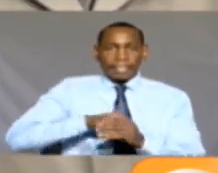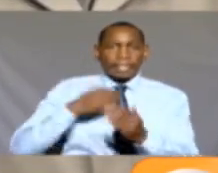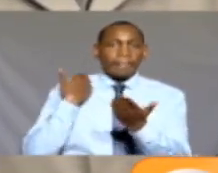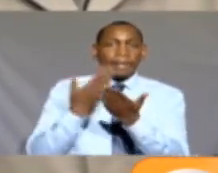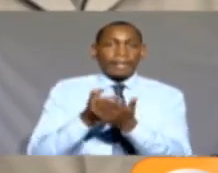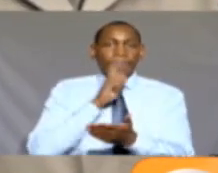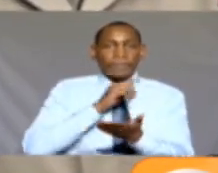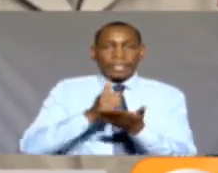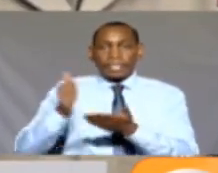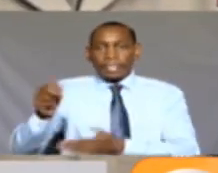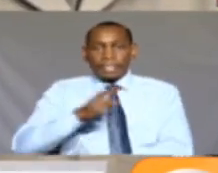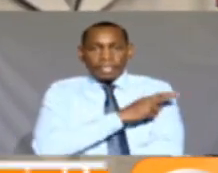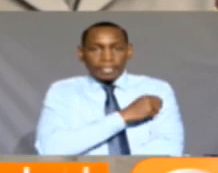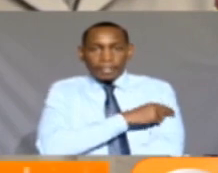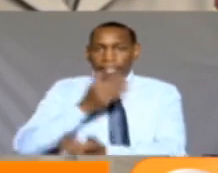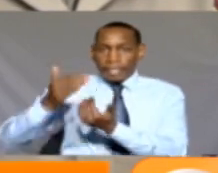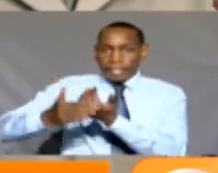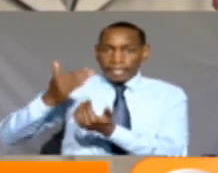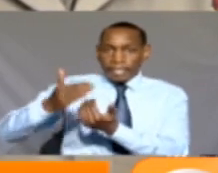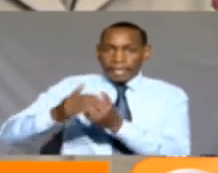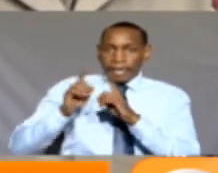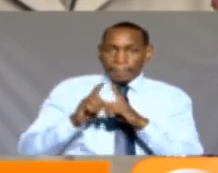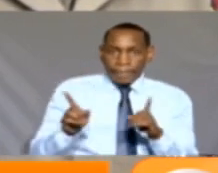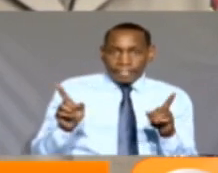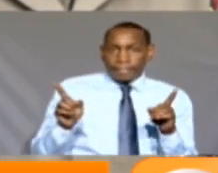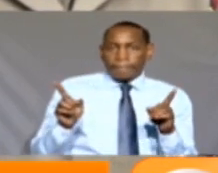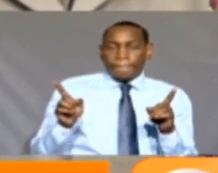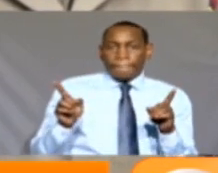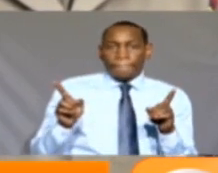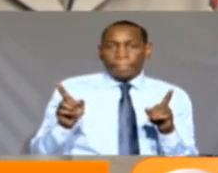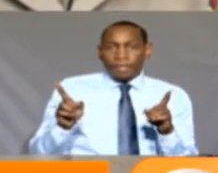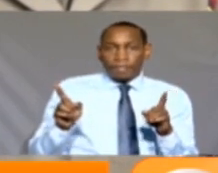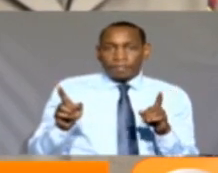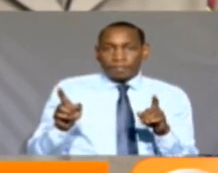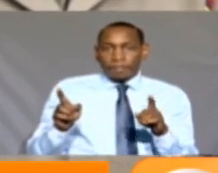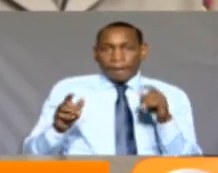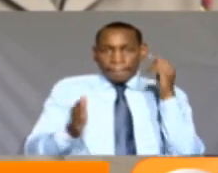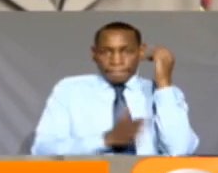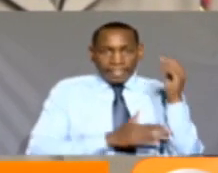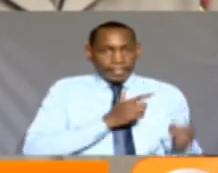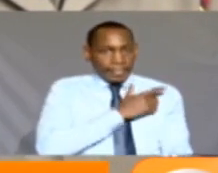ashafikishwa hospitali, anashughulikiwa, lakini kwa bahati mbaya